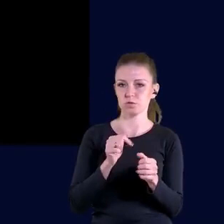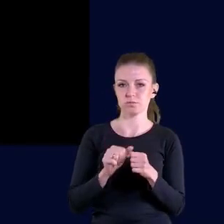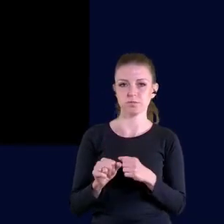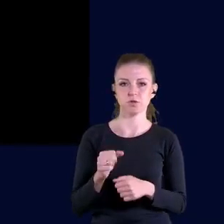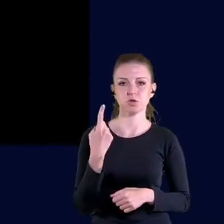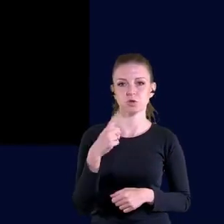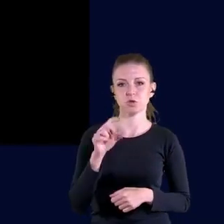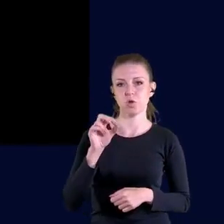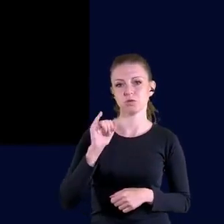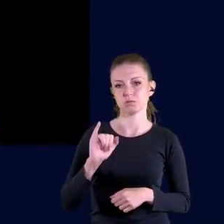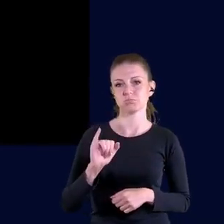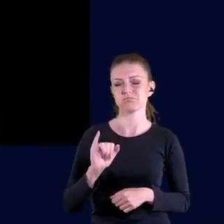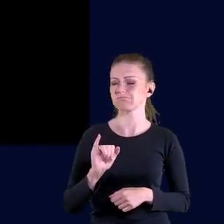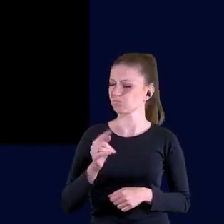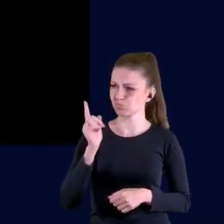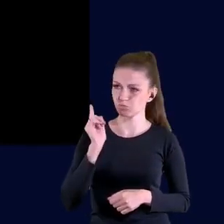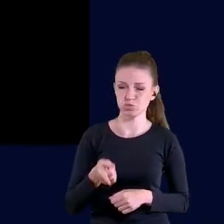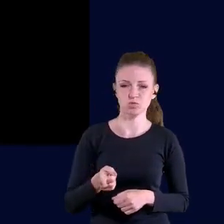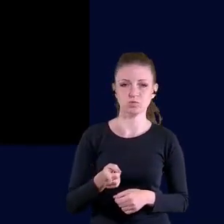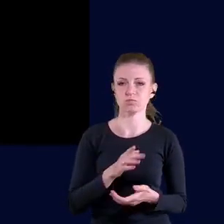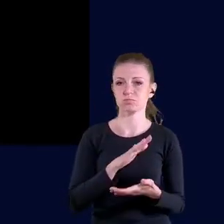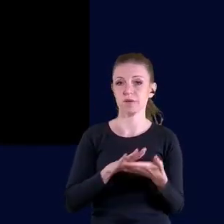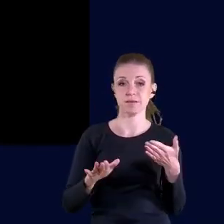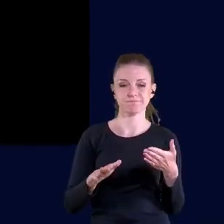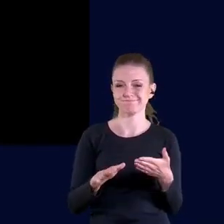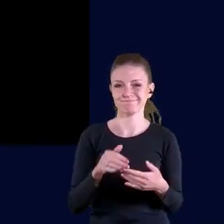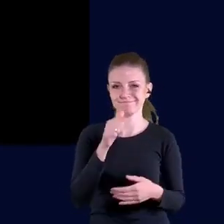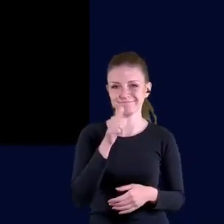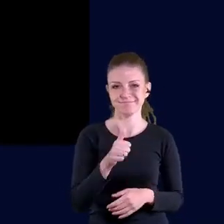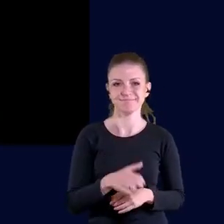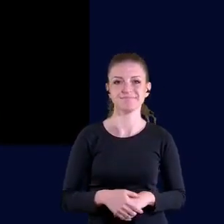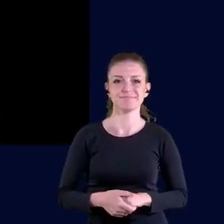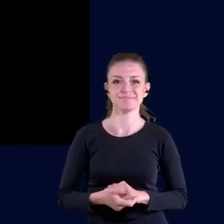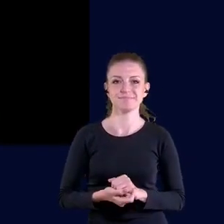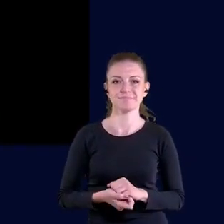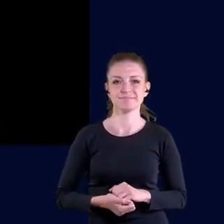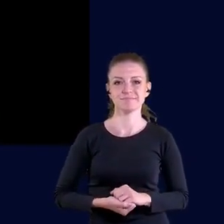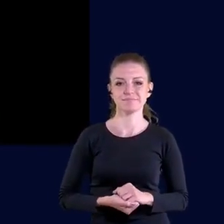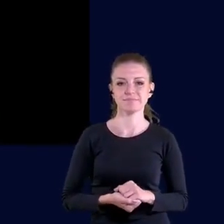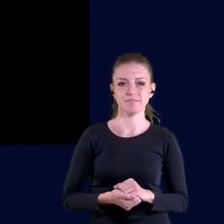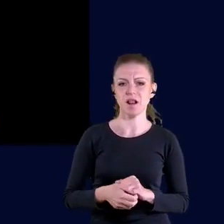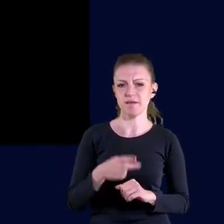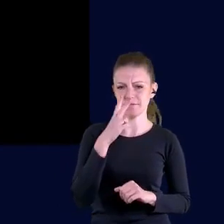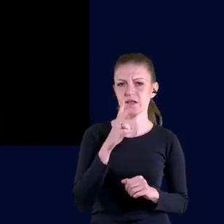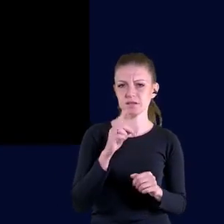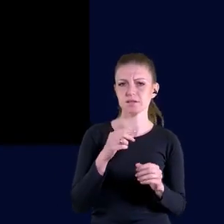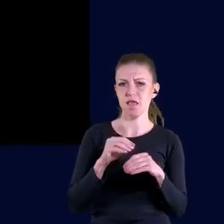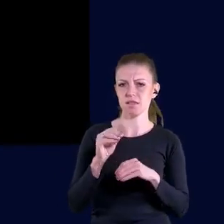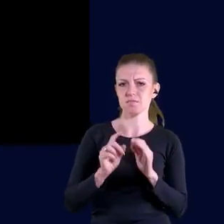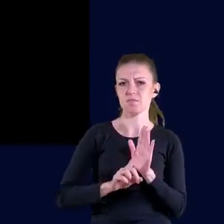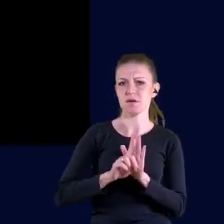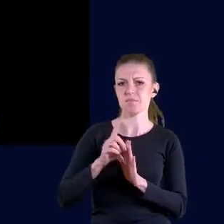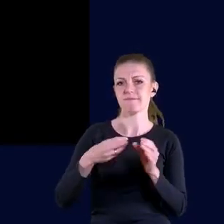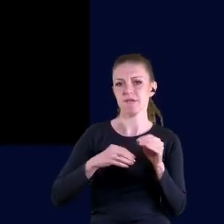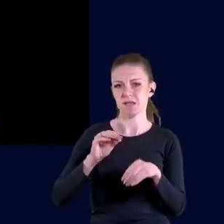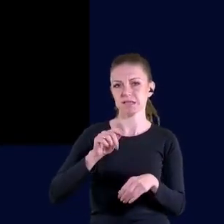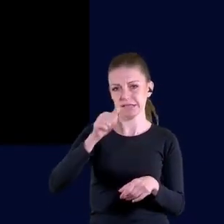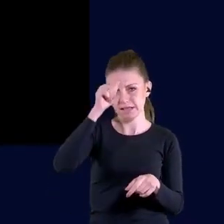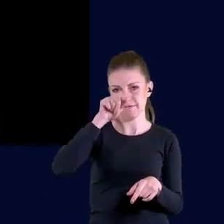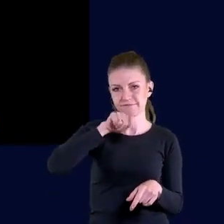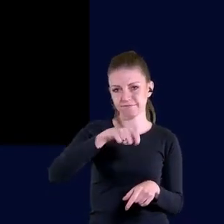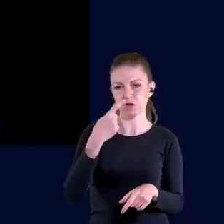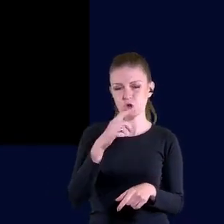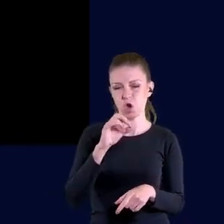konieczny żeby tego temu typu badania robić ale widać że rzeczywiście te identyfikatorów przybywa i